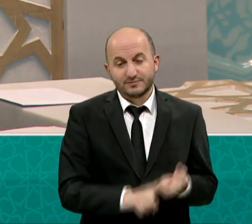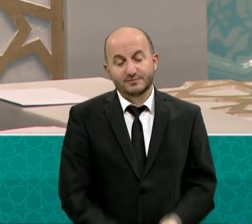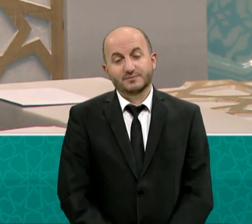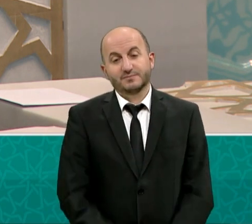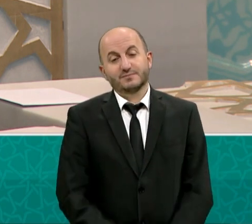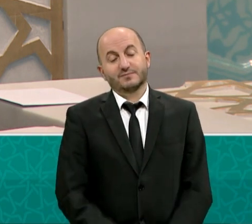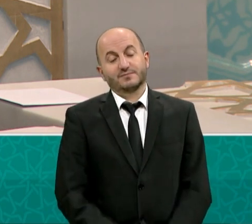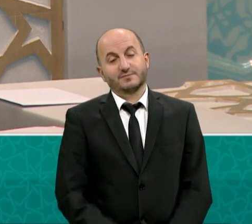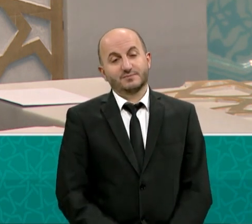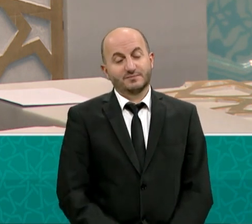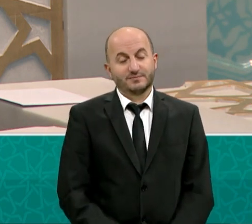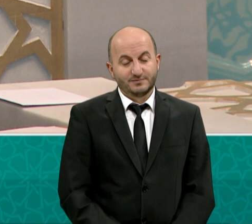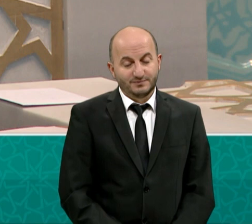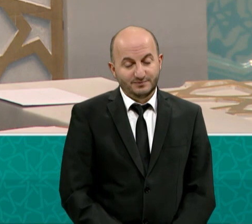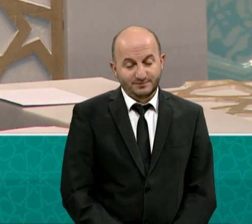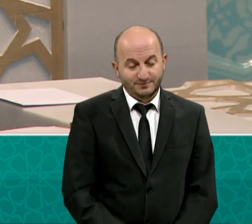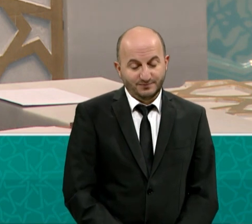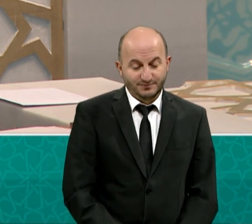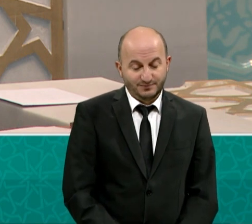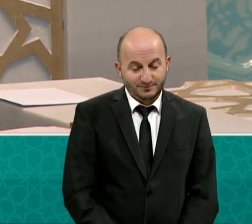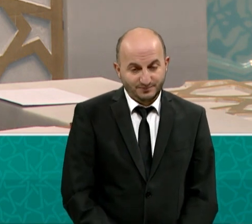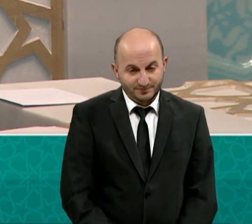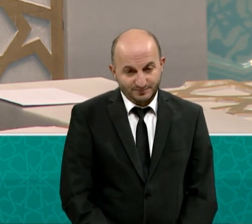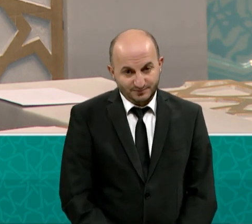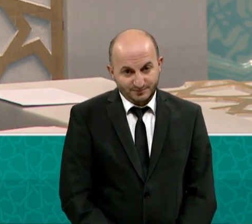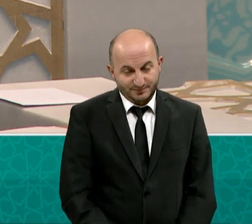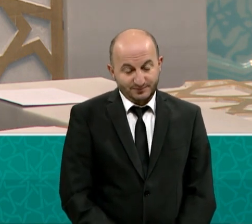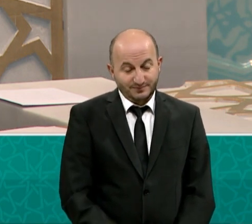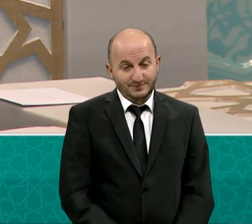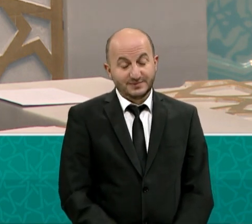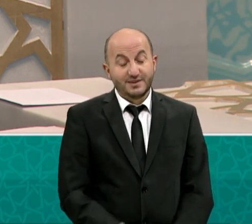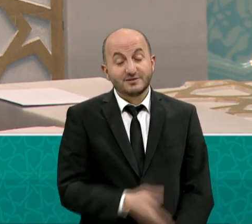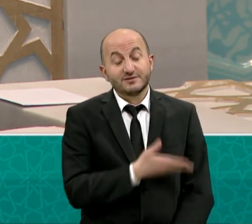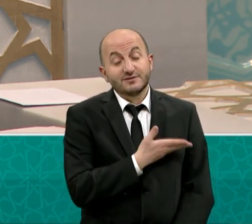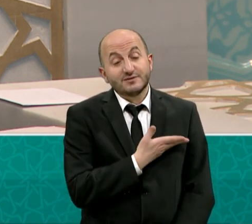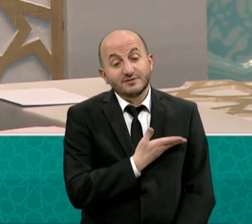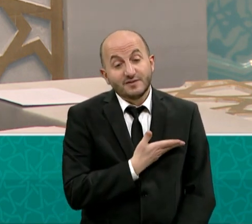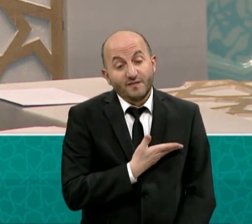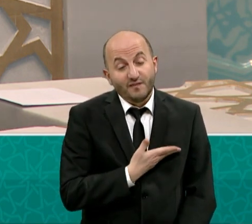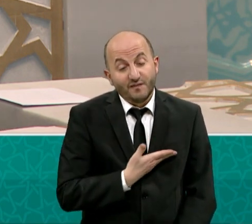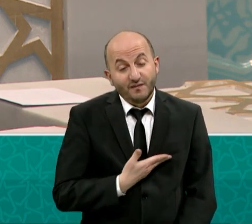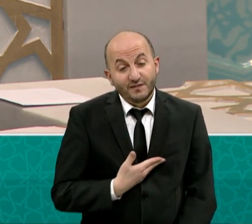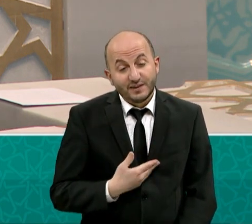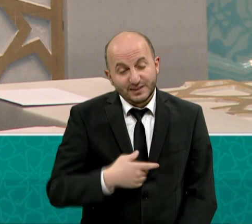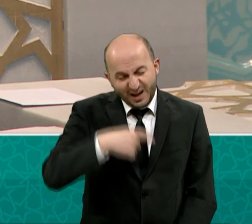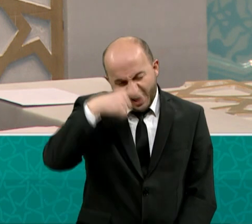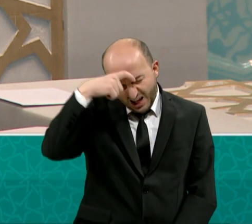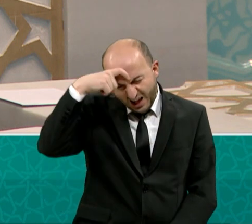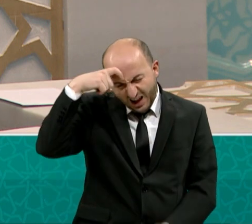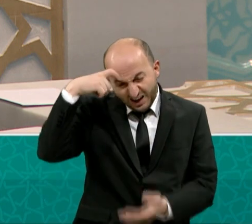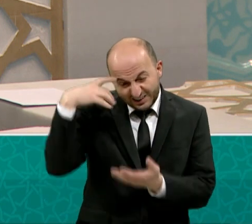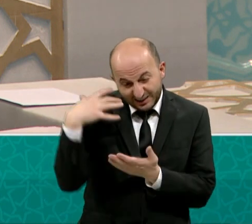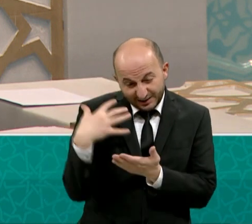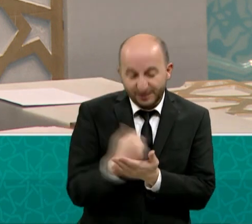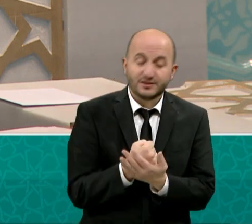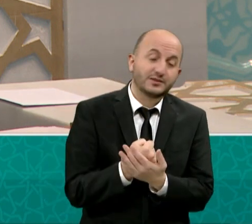zevil kurba vel yetâme vel mesâkîne ve ibnessebîl. Sevdiğiniz, çok helalinden kazanıp sevdiğiniz